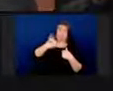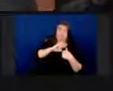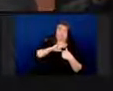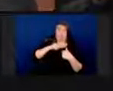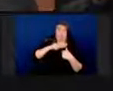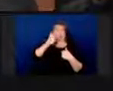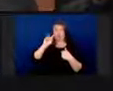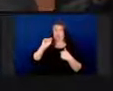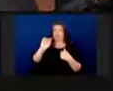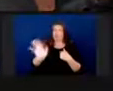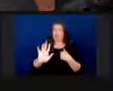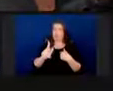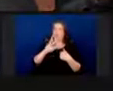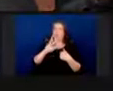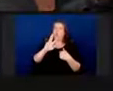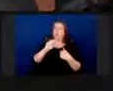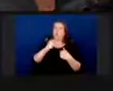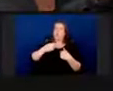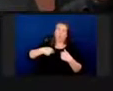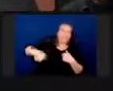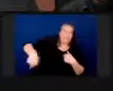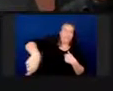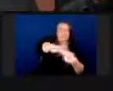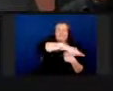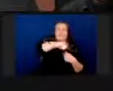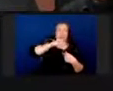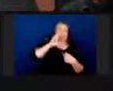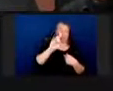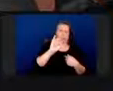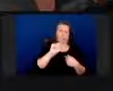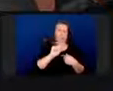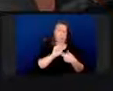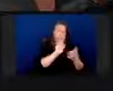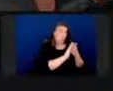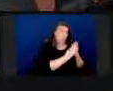السيدة بوشي الوحيدة التي ستقوم